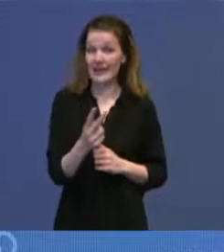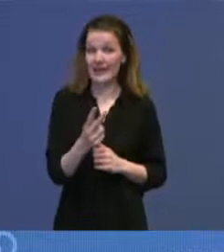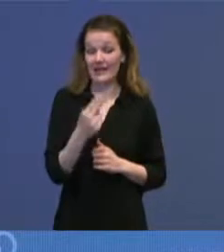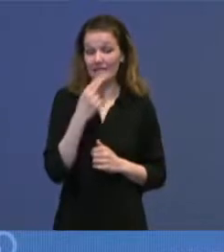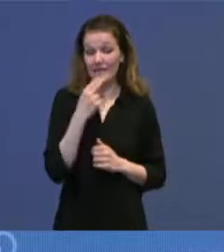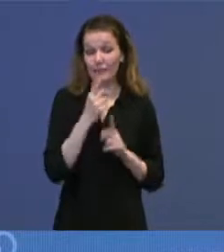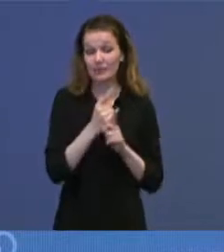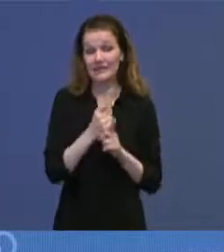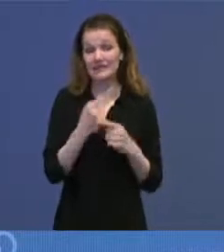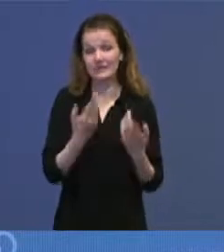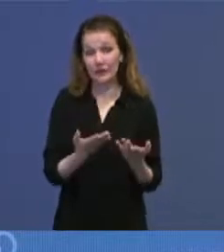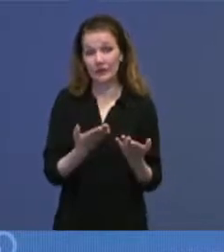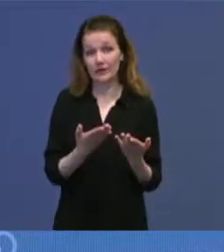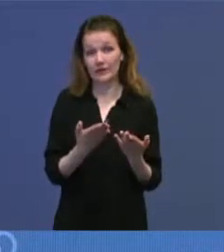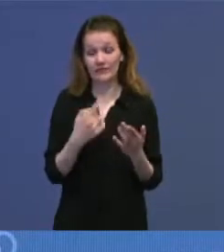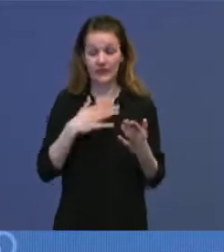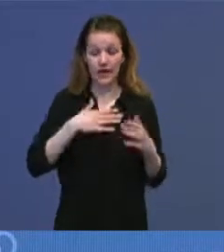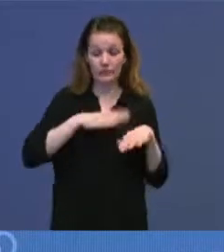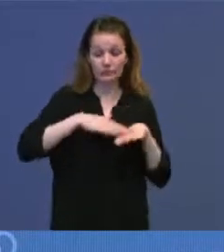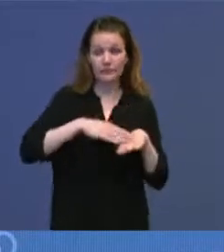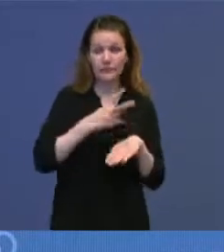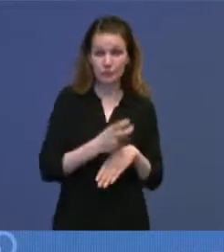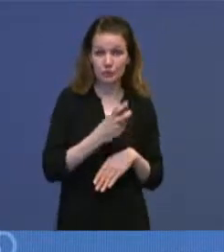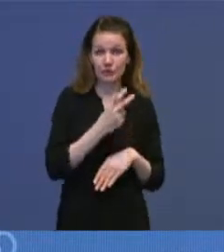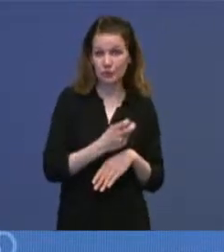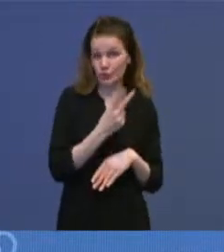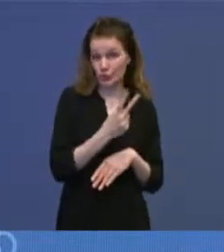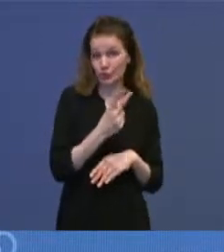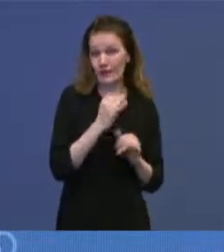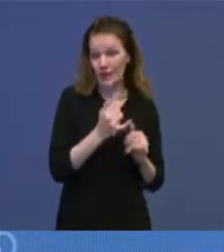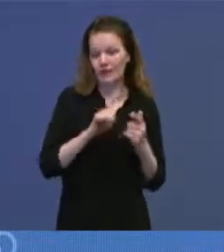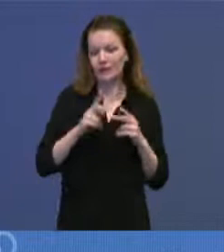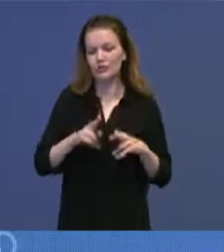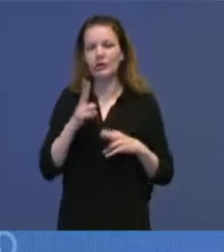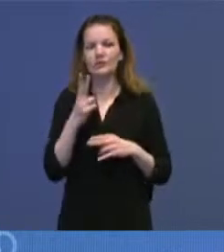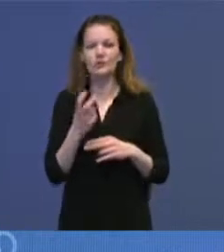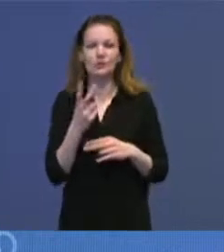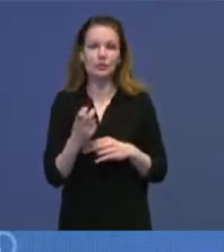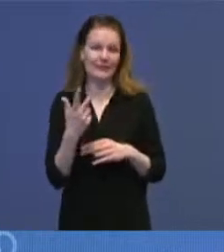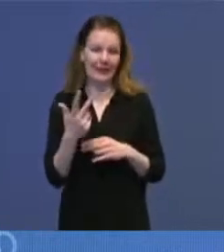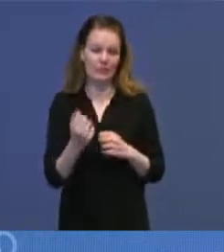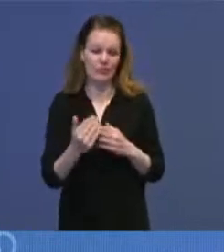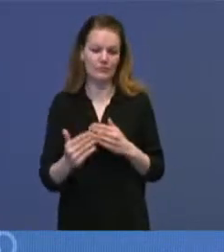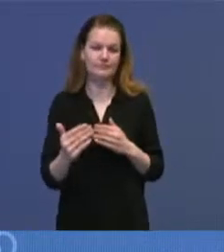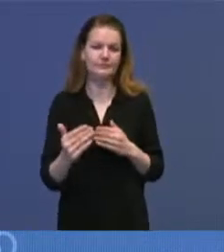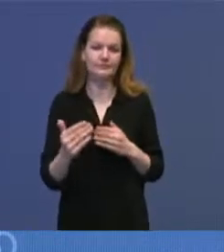i tillegg til det vi nå gjør for 2022. Det er, som jeg sa, ingen direkte trussel mot Norge nå, men en av de viktige oppgavene